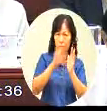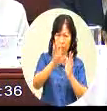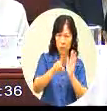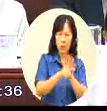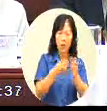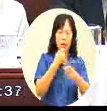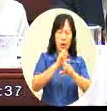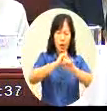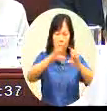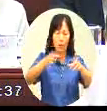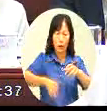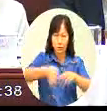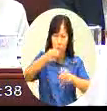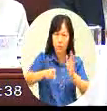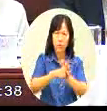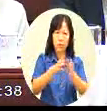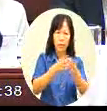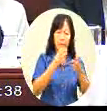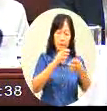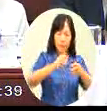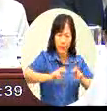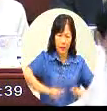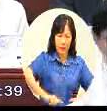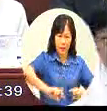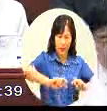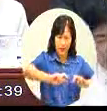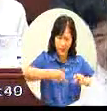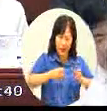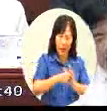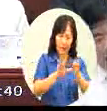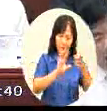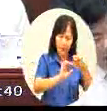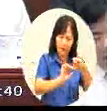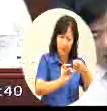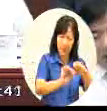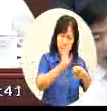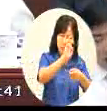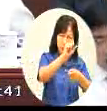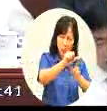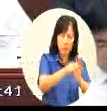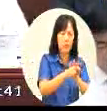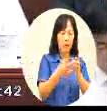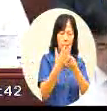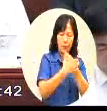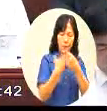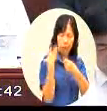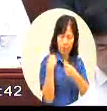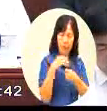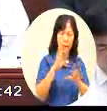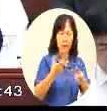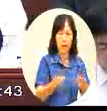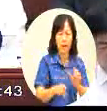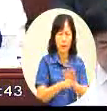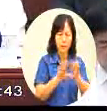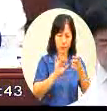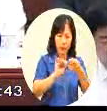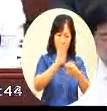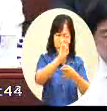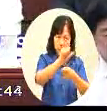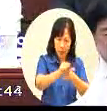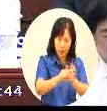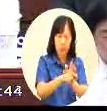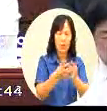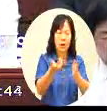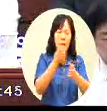为公告限值3年调了35%，所以维持现状当然是调35%。但是还有一个因素我们必须考虑。 你那个讲错